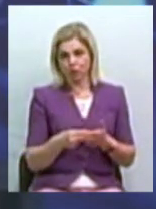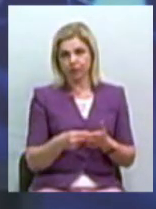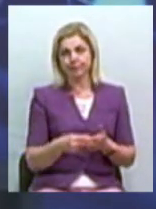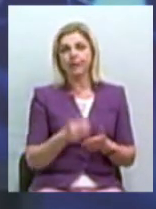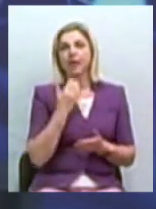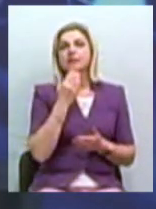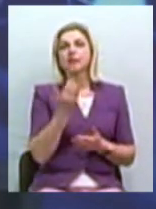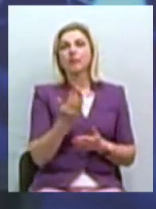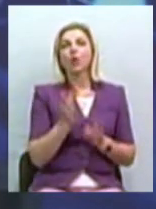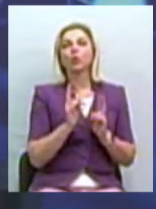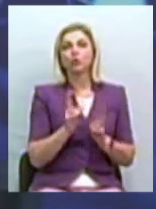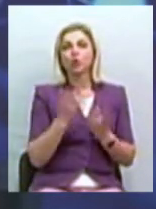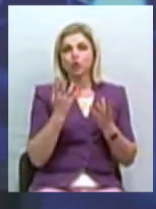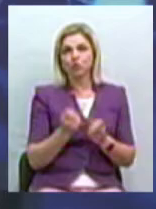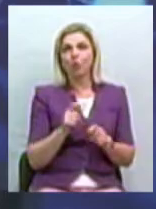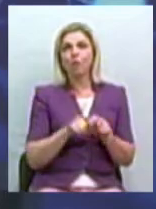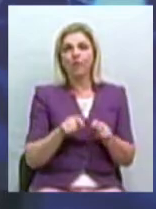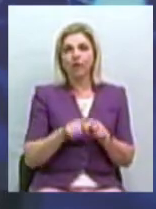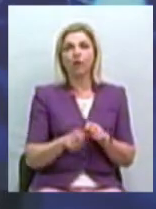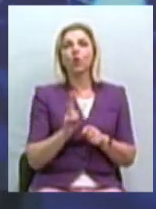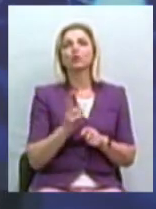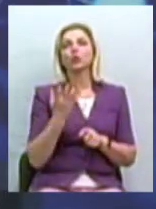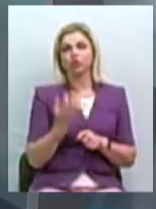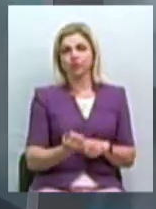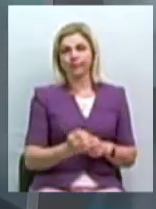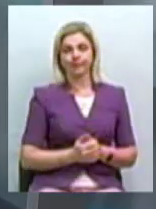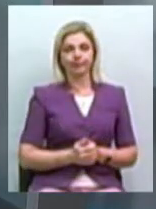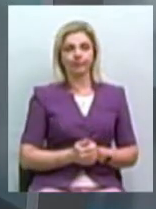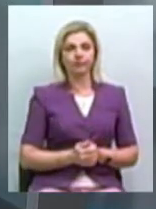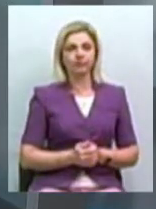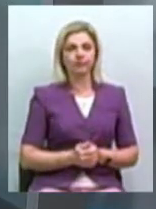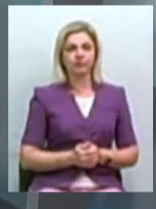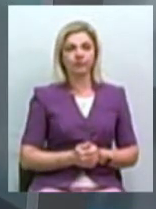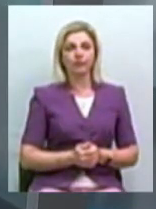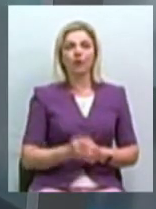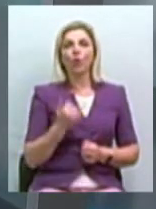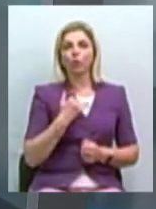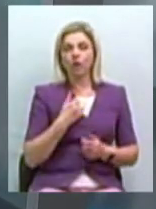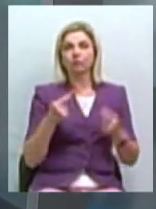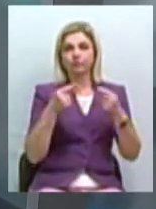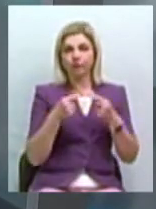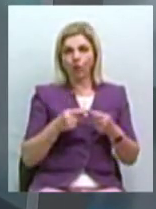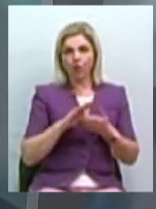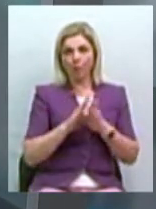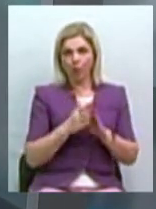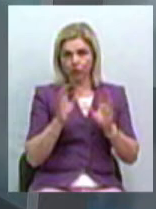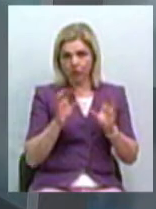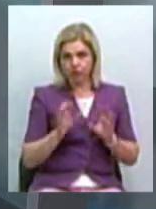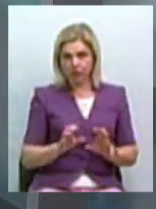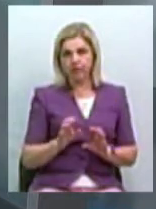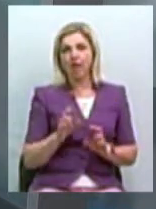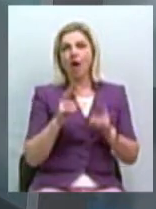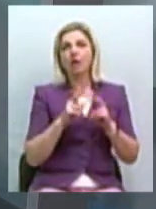перевіряє проєкти? Експертна група, координаційна рада, хто ще? Ну, у нас відповідно до положення, виконавчий, по-перше, його